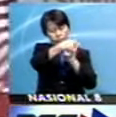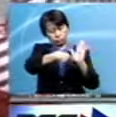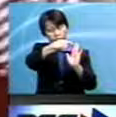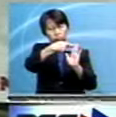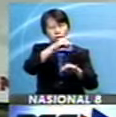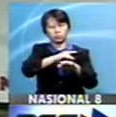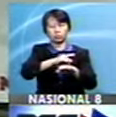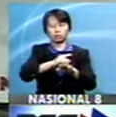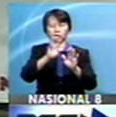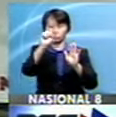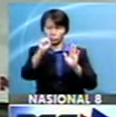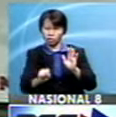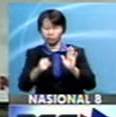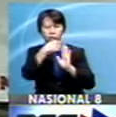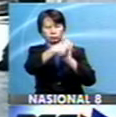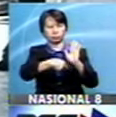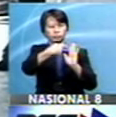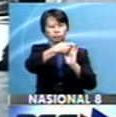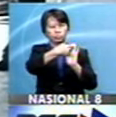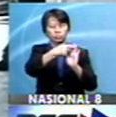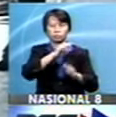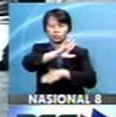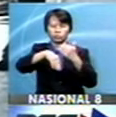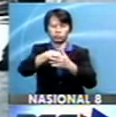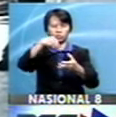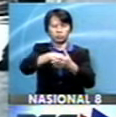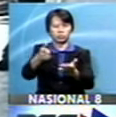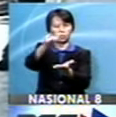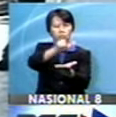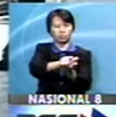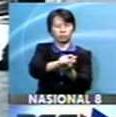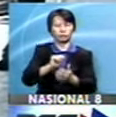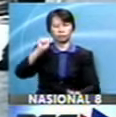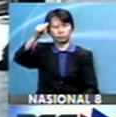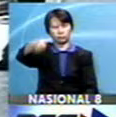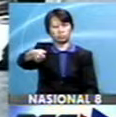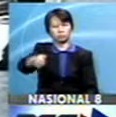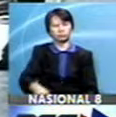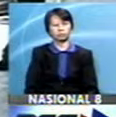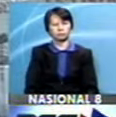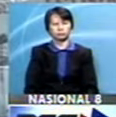terutamanya di wilayah selatan Sri Lanka. Semuanya dalam laporan seterusnya esok.